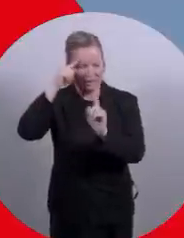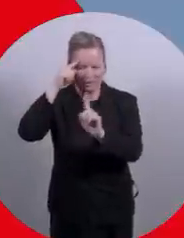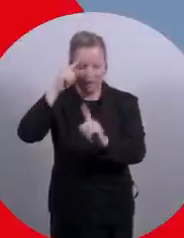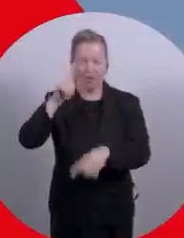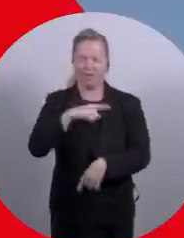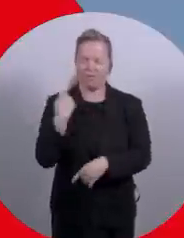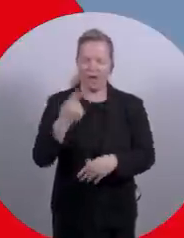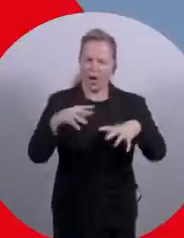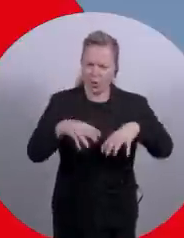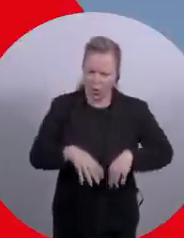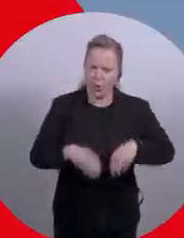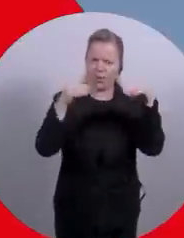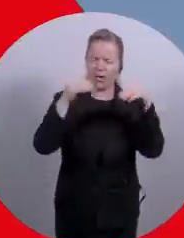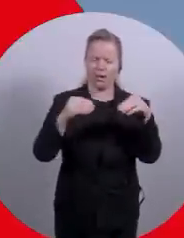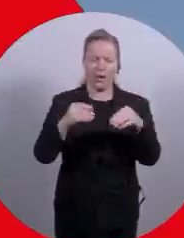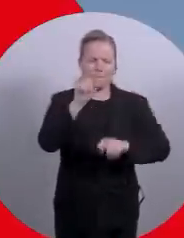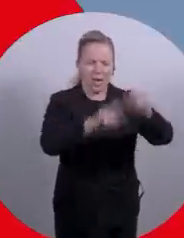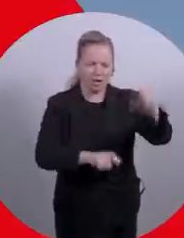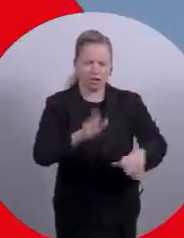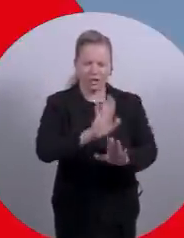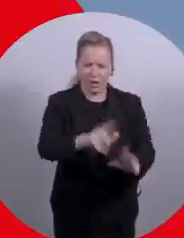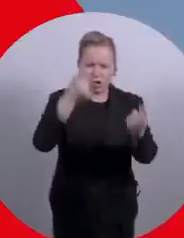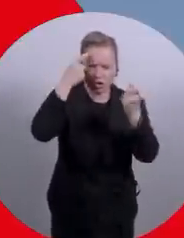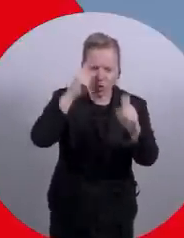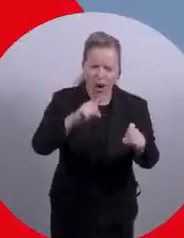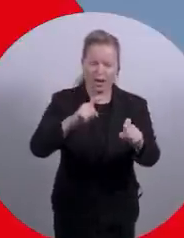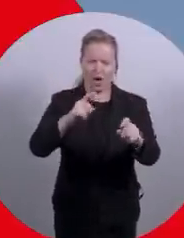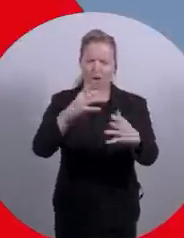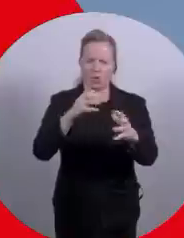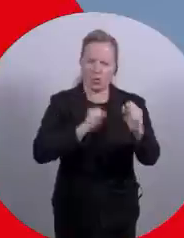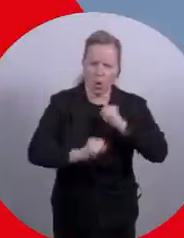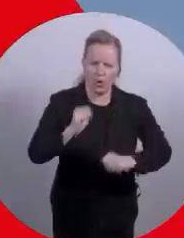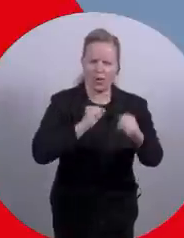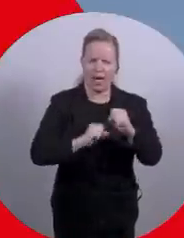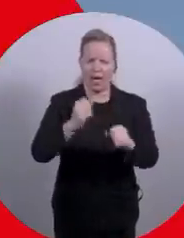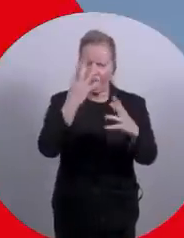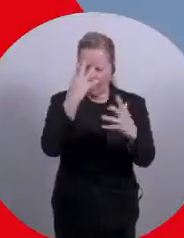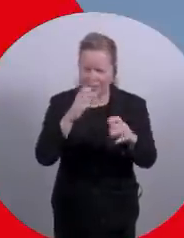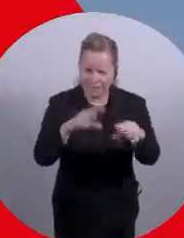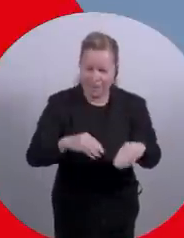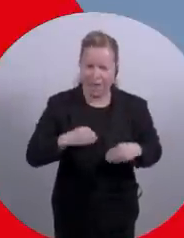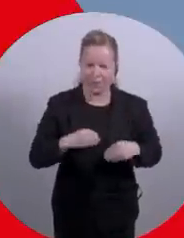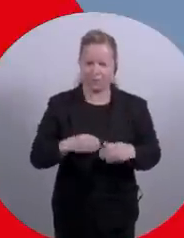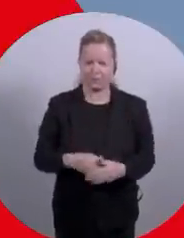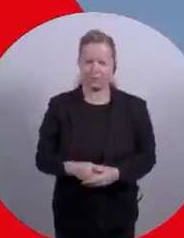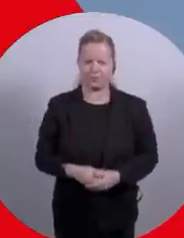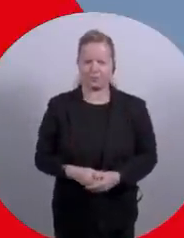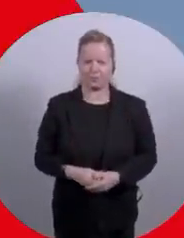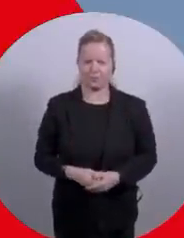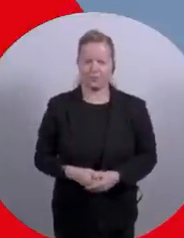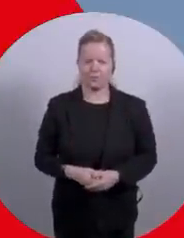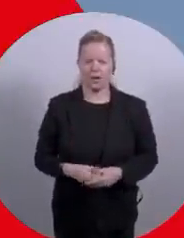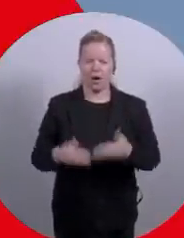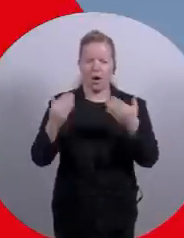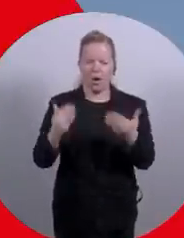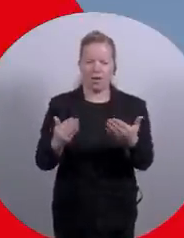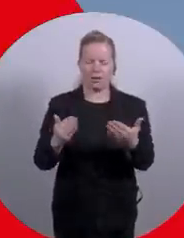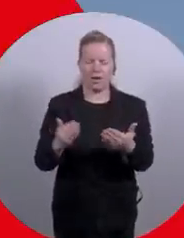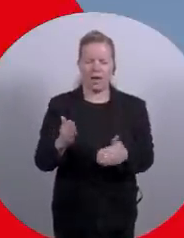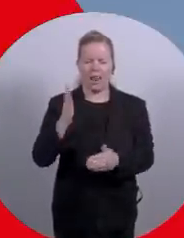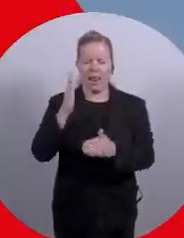wir gegründet und ihre Sorgen Nöte Ängste ernst zu nehmen das was unsere Botschaft sein heute ist der letzte